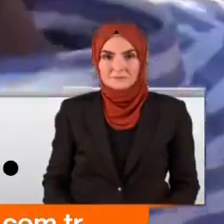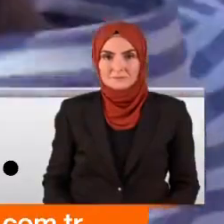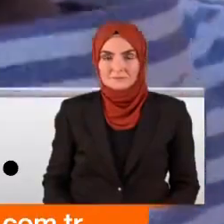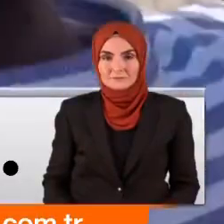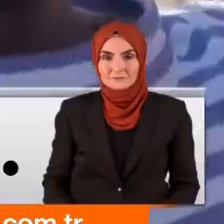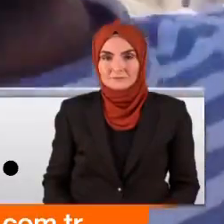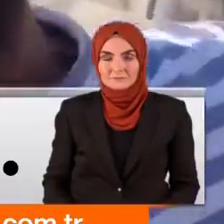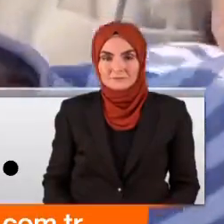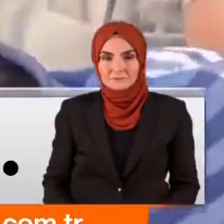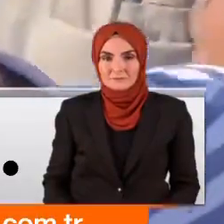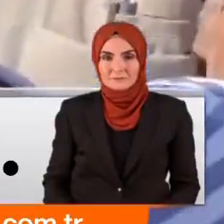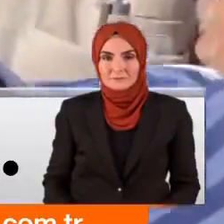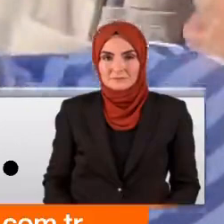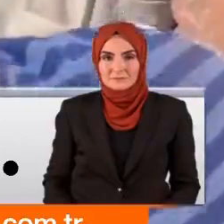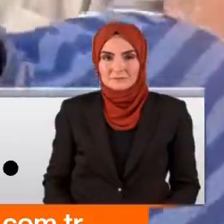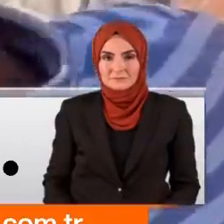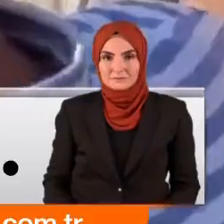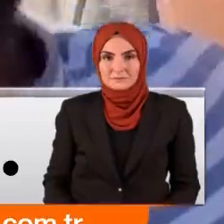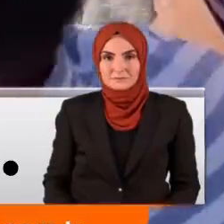biz sen nasıl bir